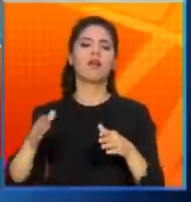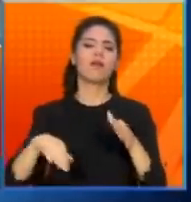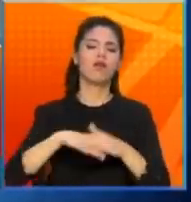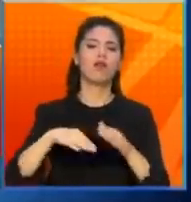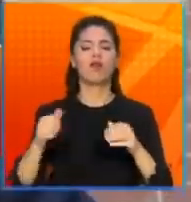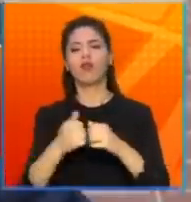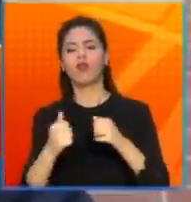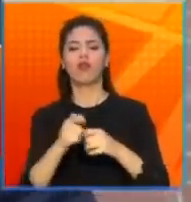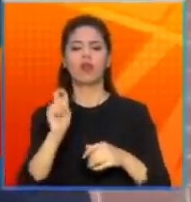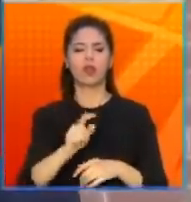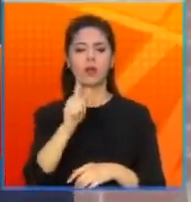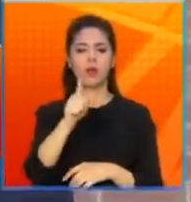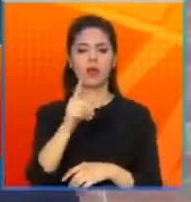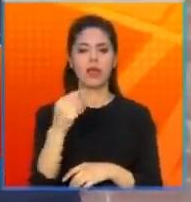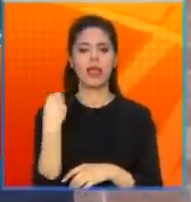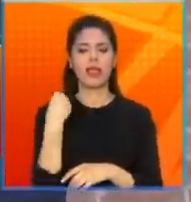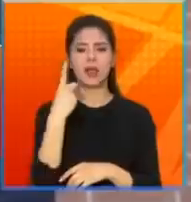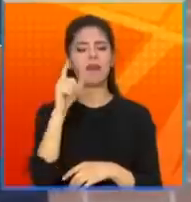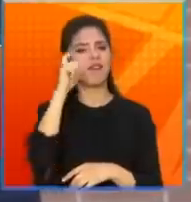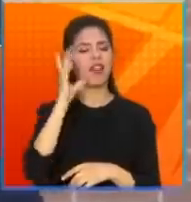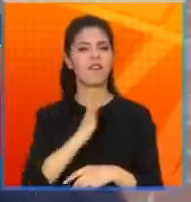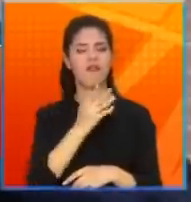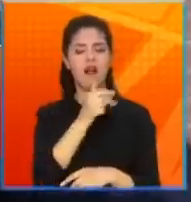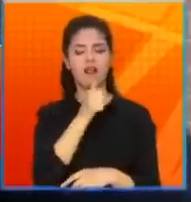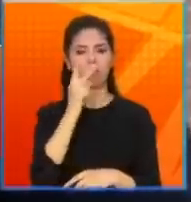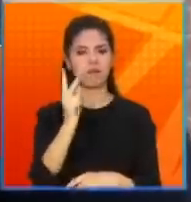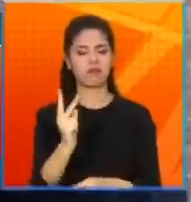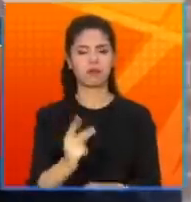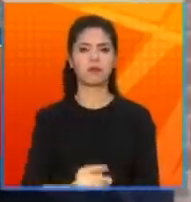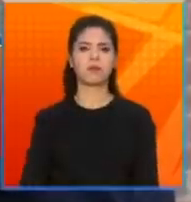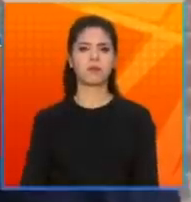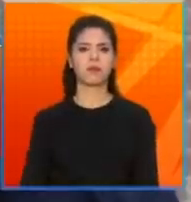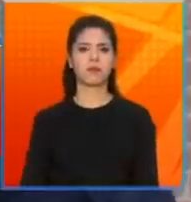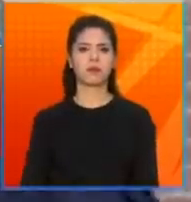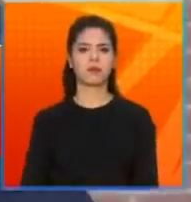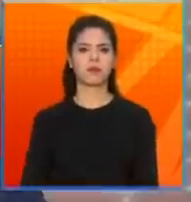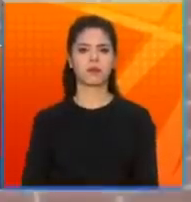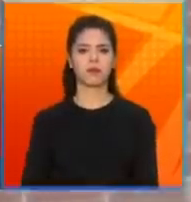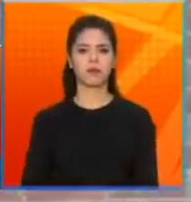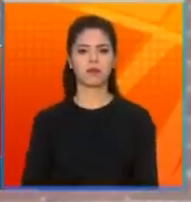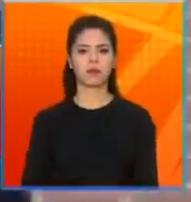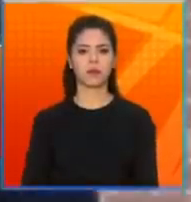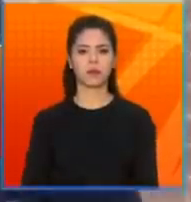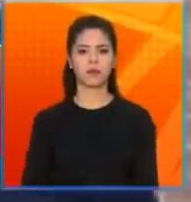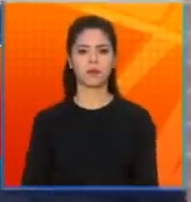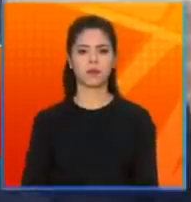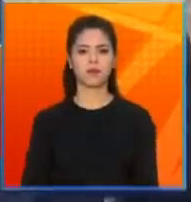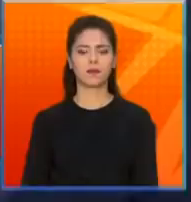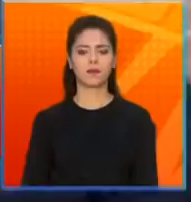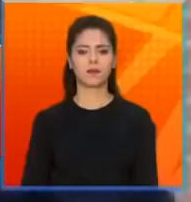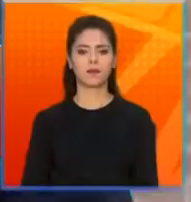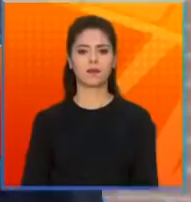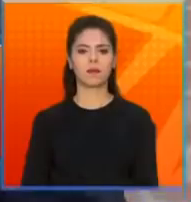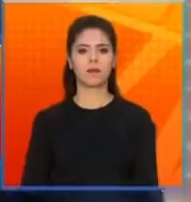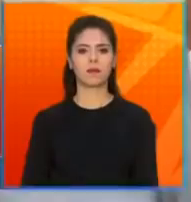konusunda yeni bir önerisi var. Handshake. Yeah. 10 times more bacteria passed than a fist bump. Okay. So what I want to do is this.